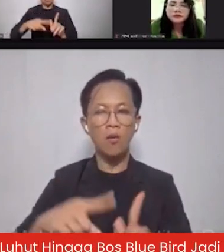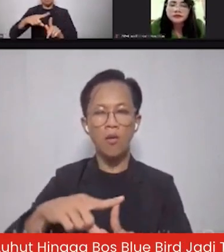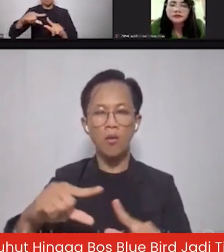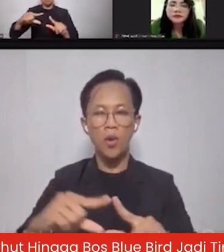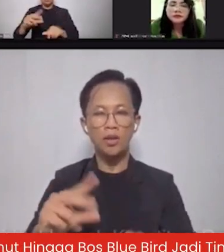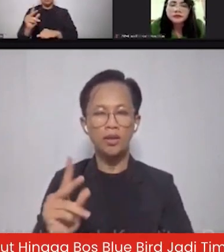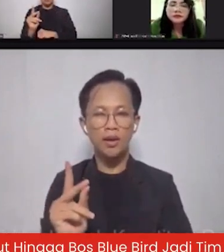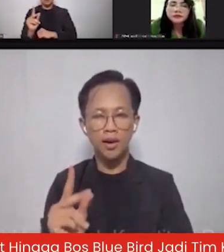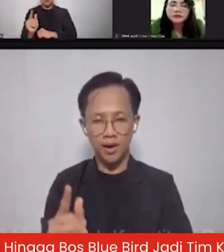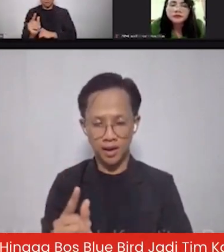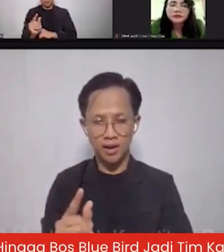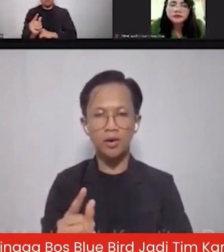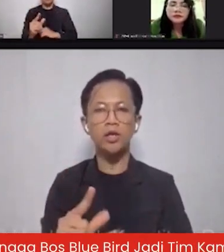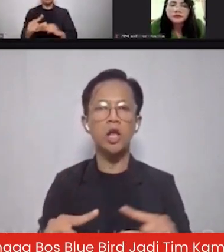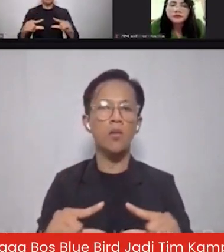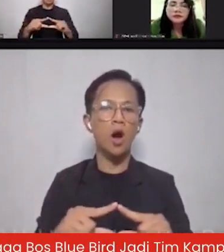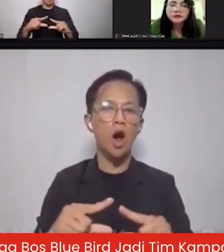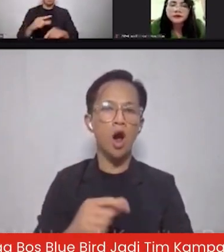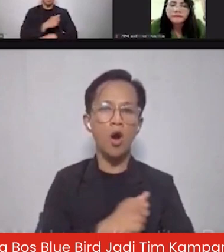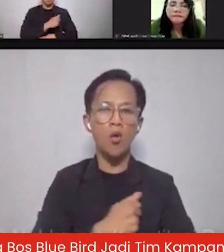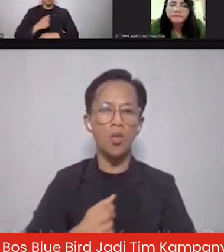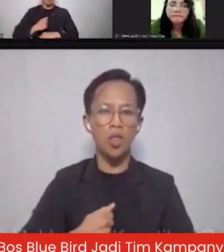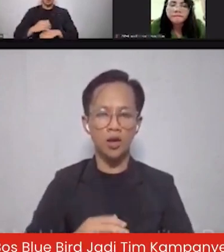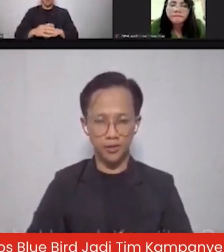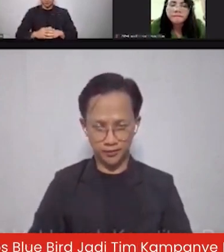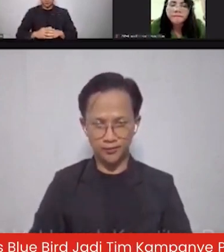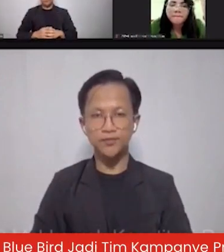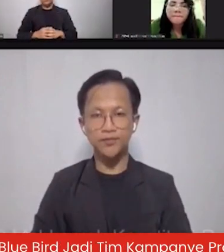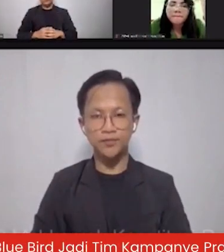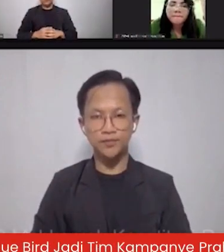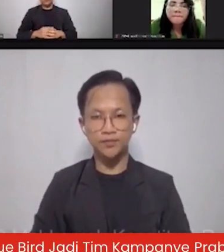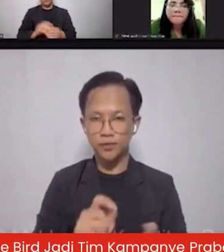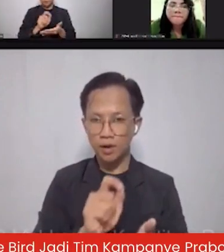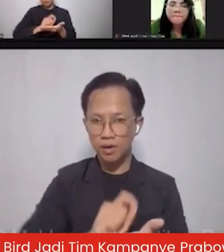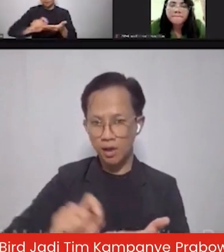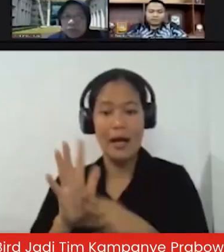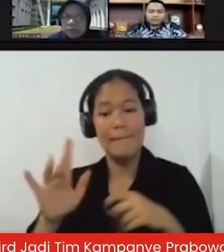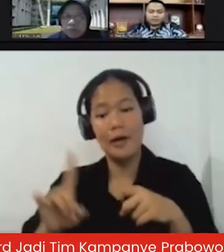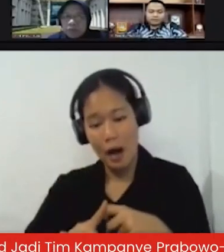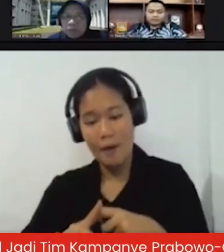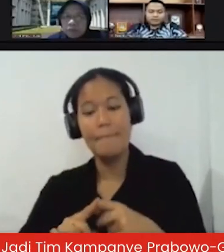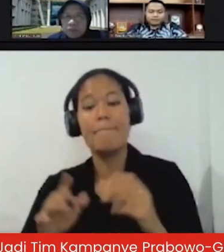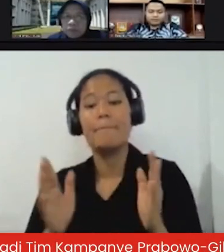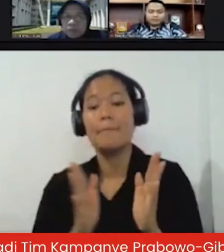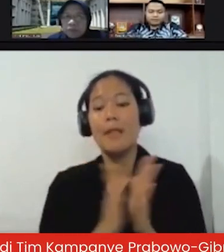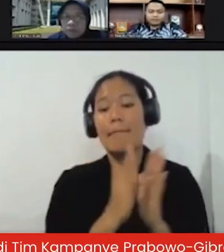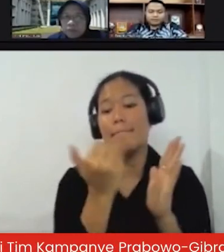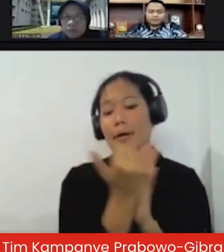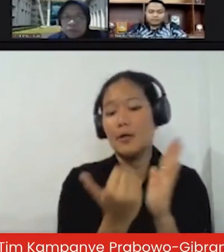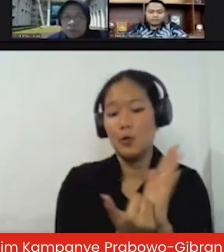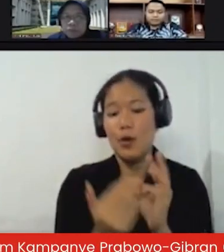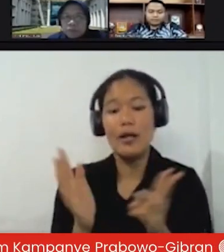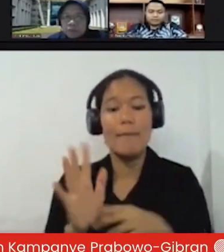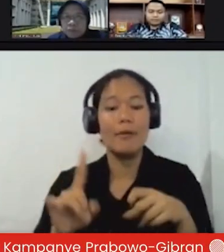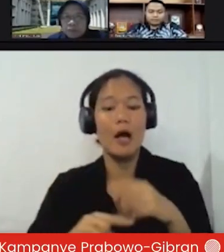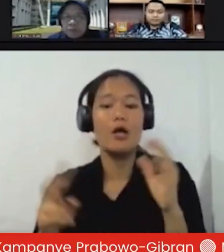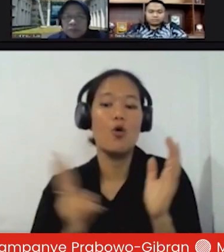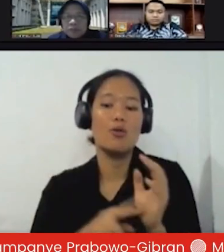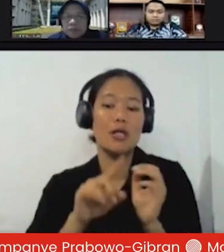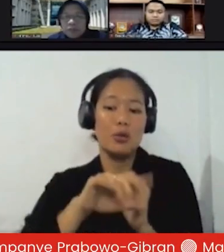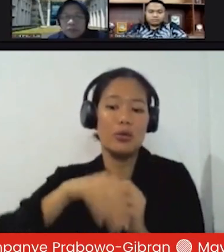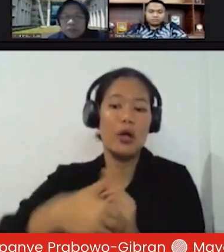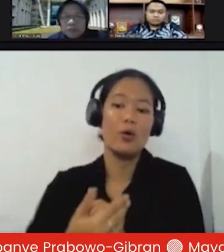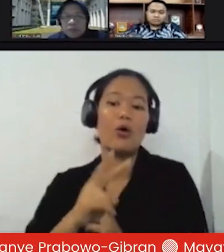Saragih sebagai anggota demikian ditandatangani dan peraturan Mahkamah Konstitusi Nomor 1